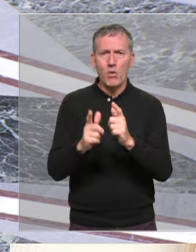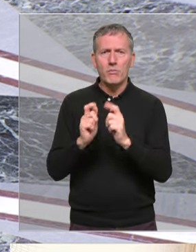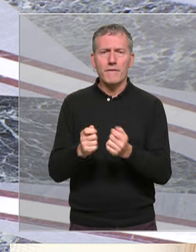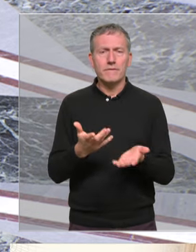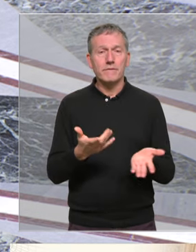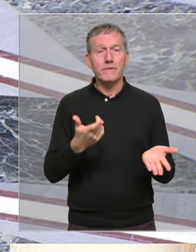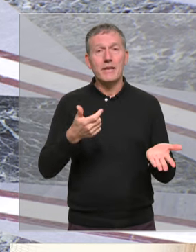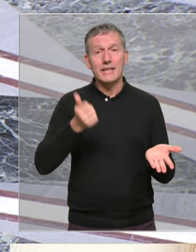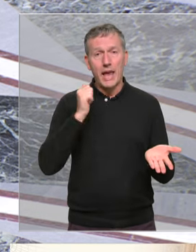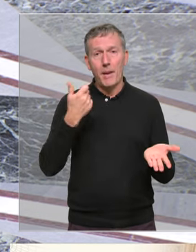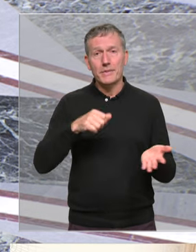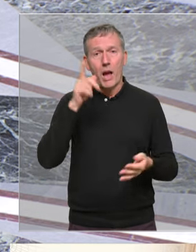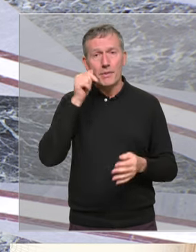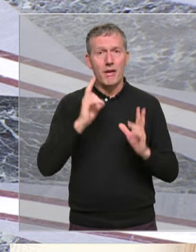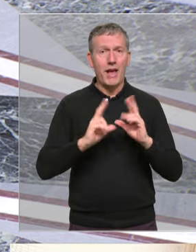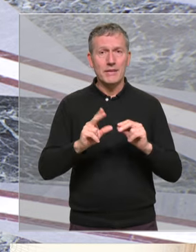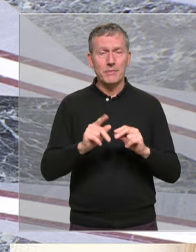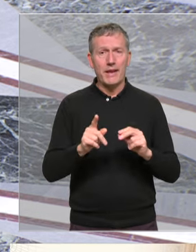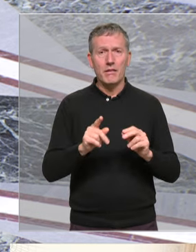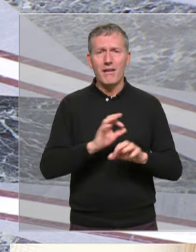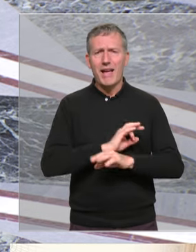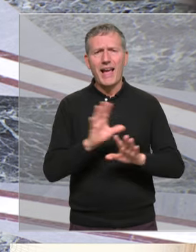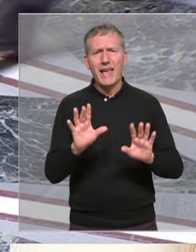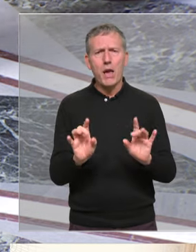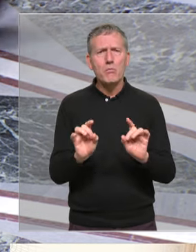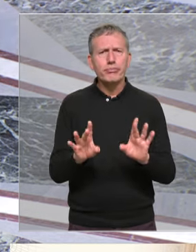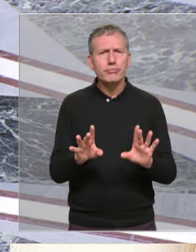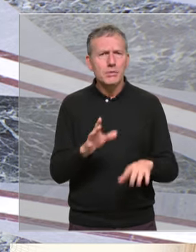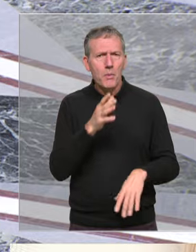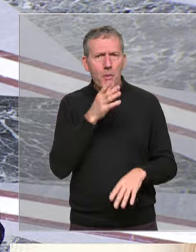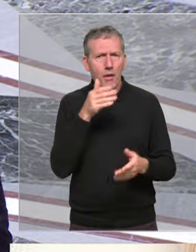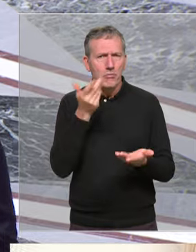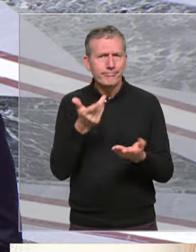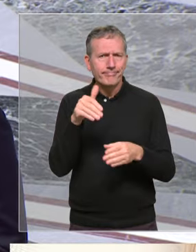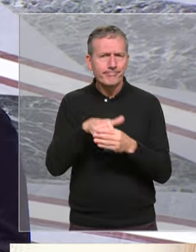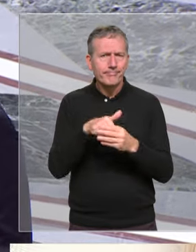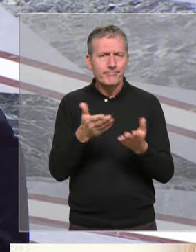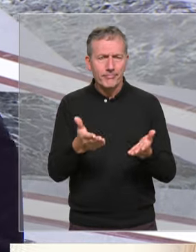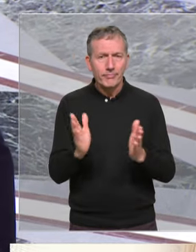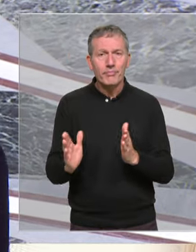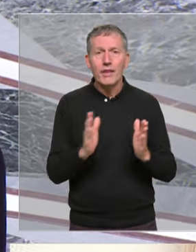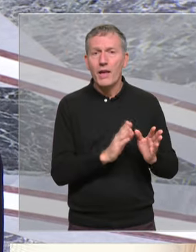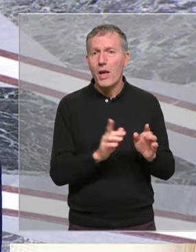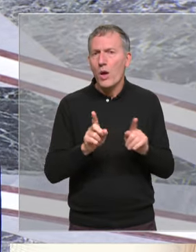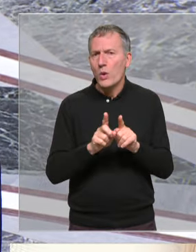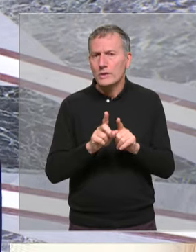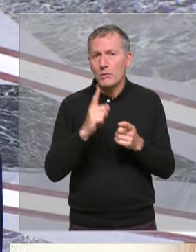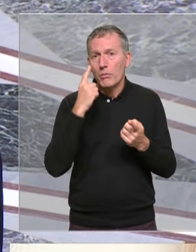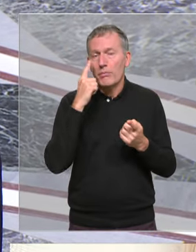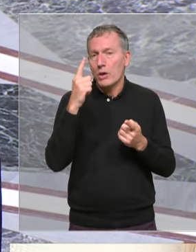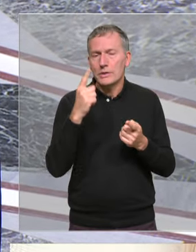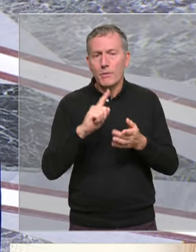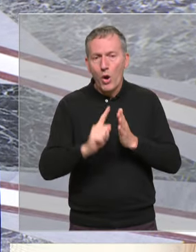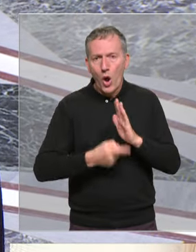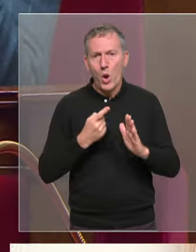l'a dit hier, rien ne doit être exclu dans ce domaine. Enfin, il faut penser à la